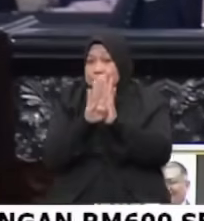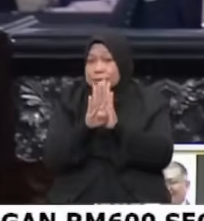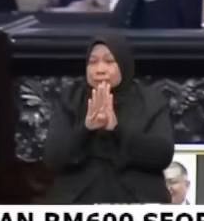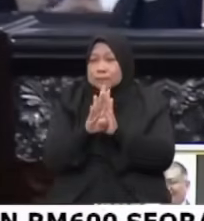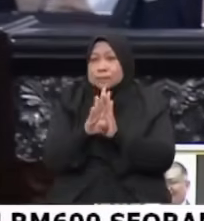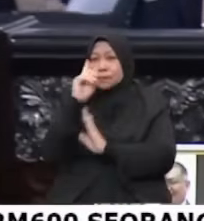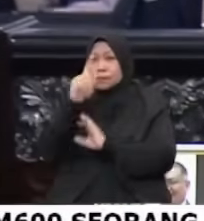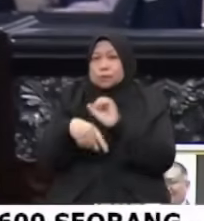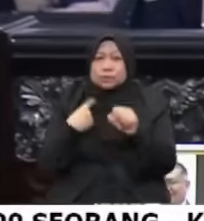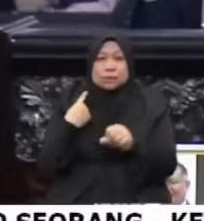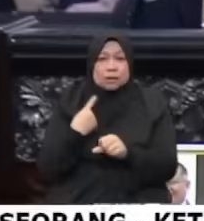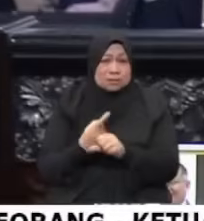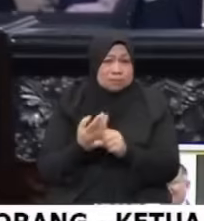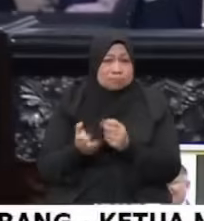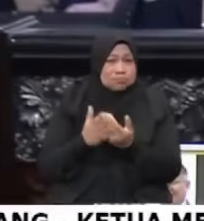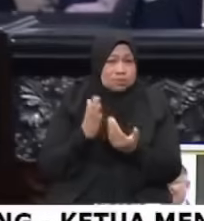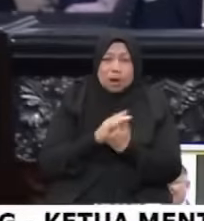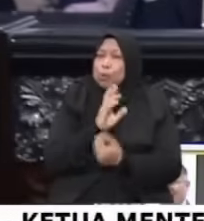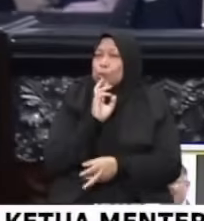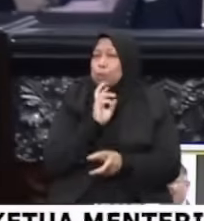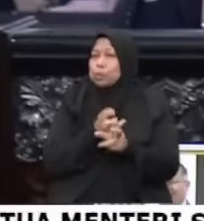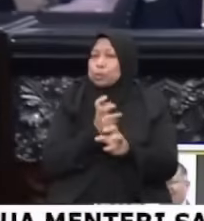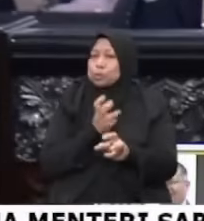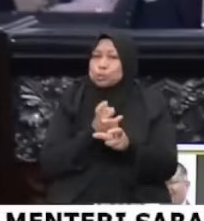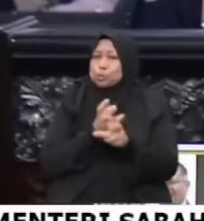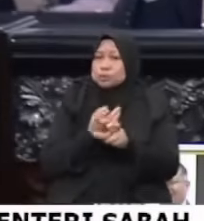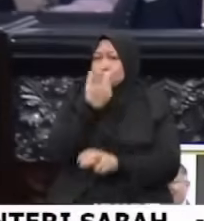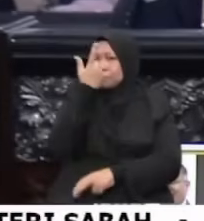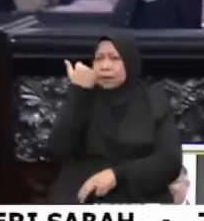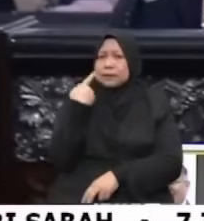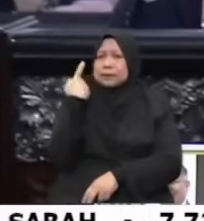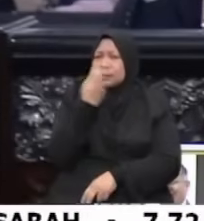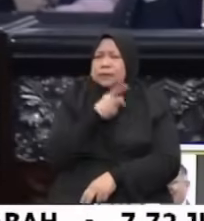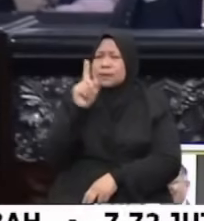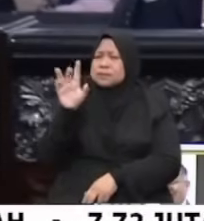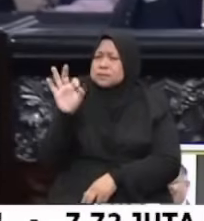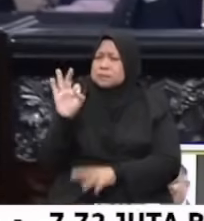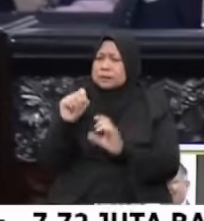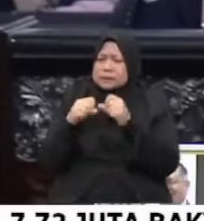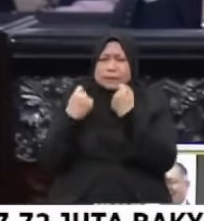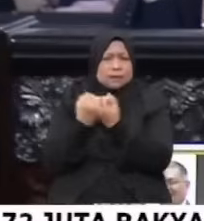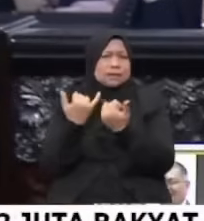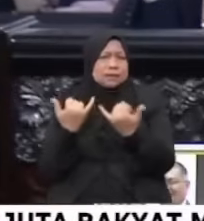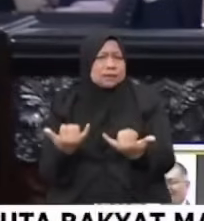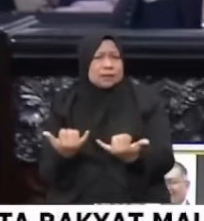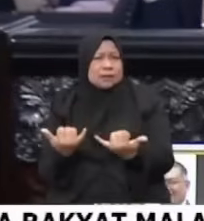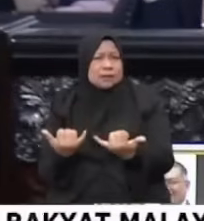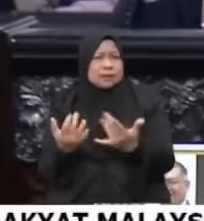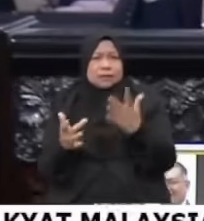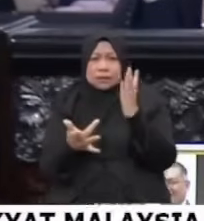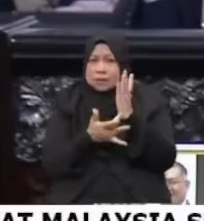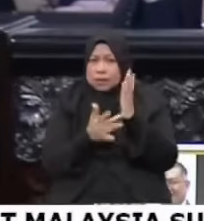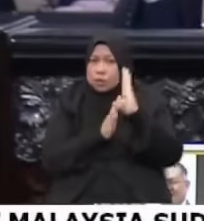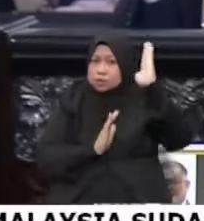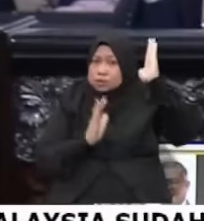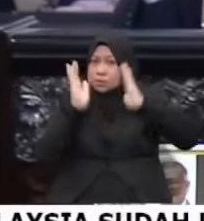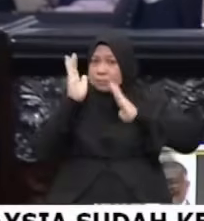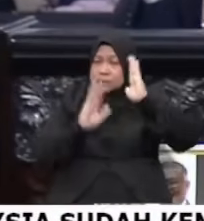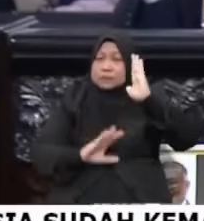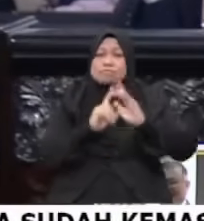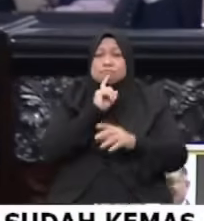setahun ini bukan mudah kerana hanya kita hanya ada sembilan Syarikat sekarang ni Syarikat Teknologi Malaysia